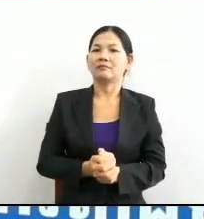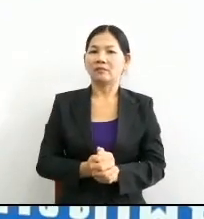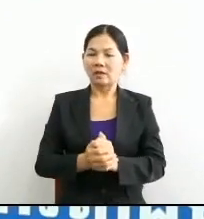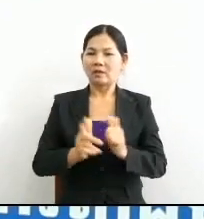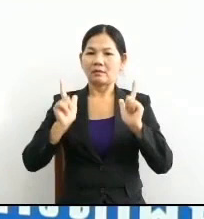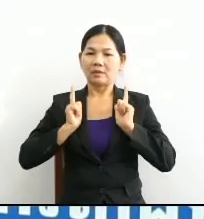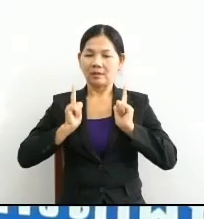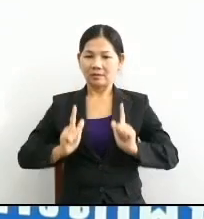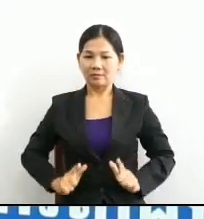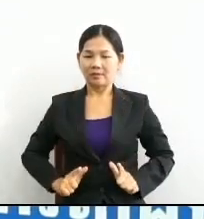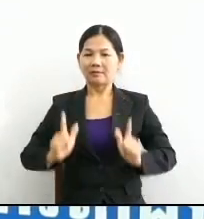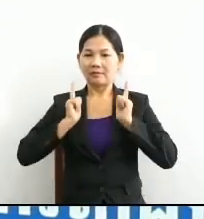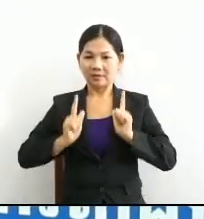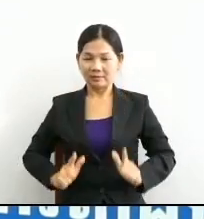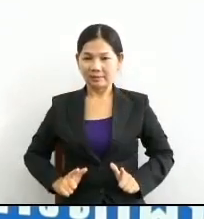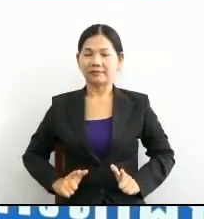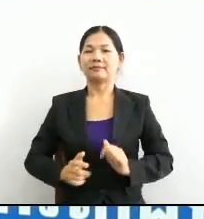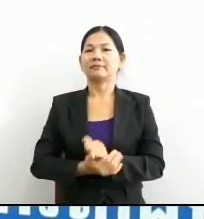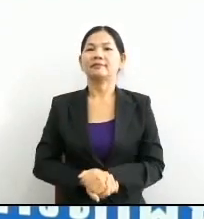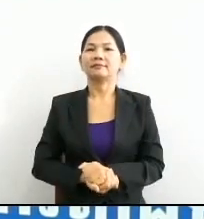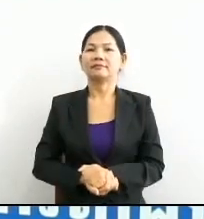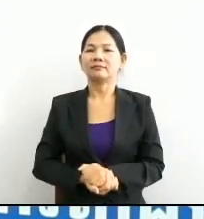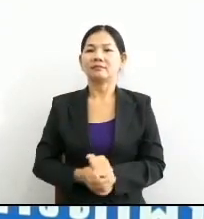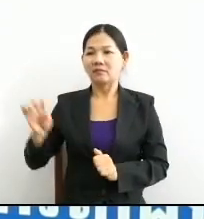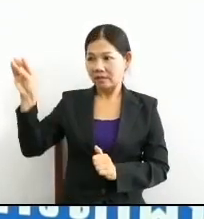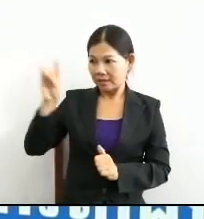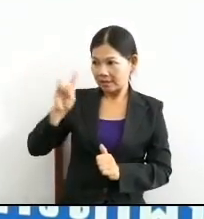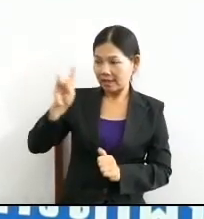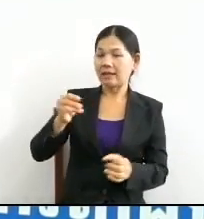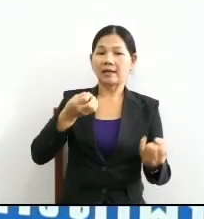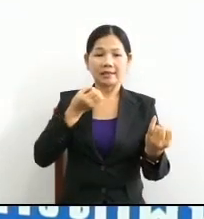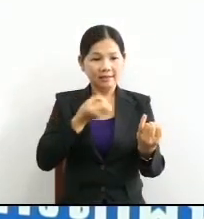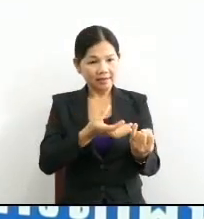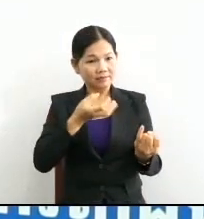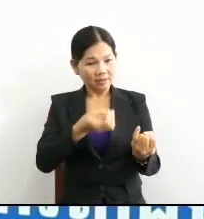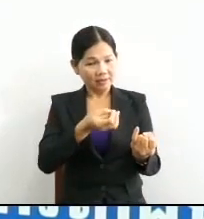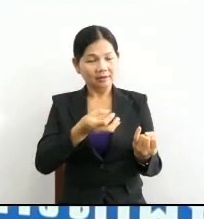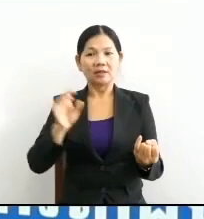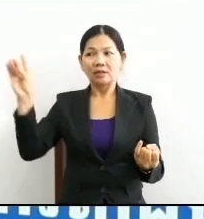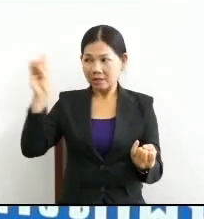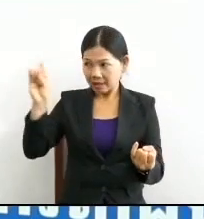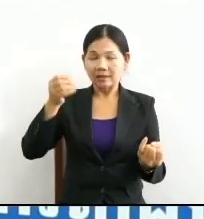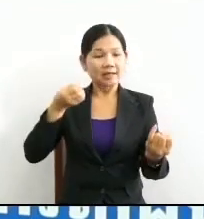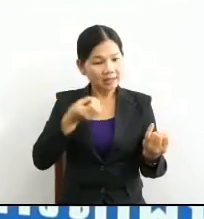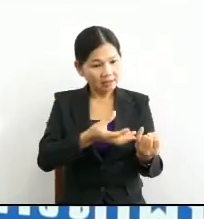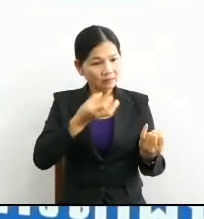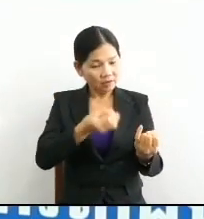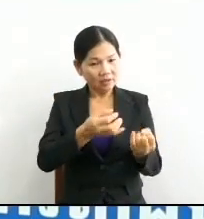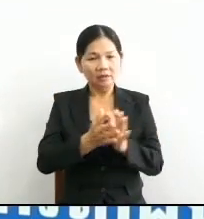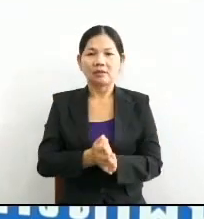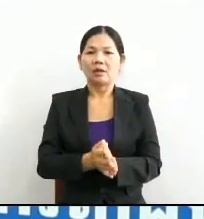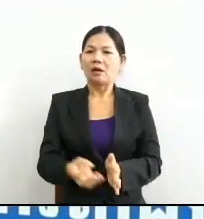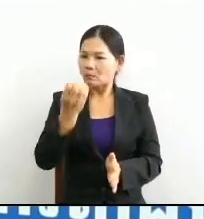mà nát miên chỉ vật mà nế sạt để dương chỉnh trầm ủa tao hỏi nè sạt để con chỉnh trầm con